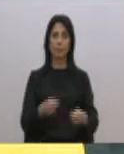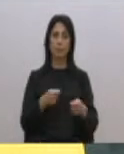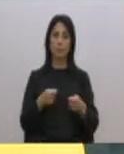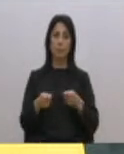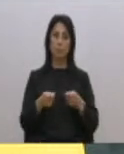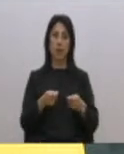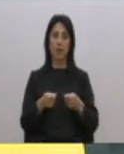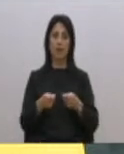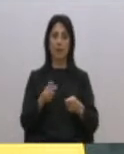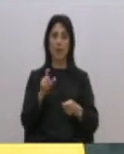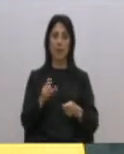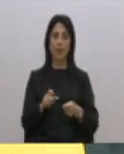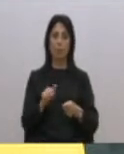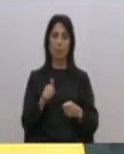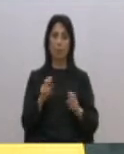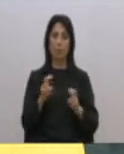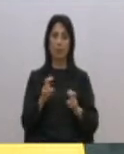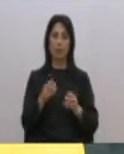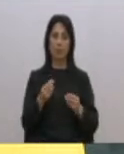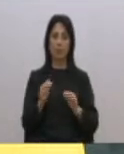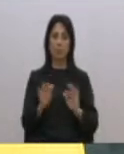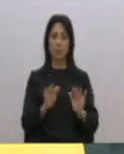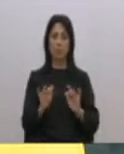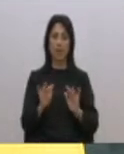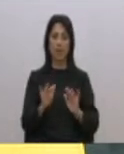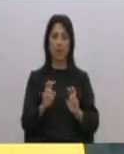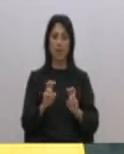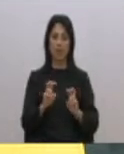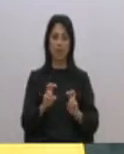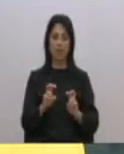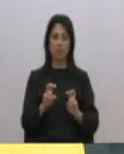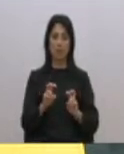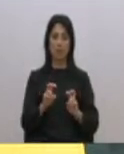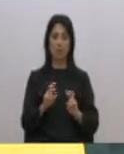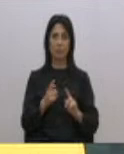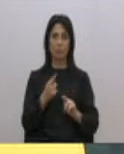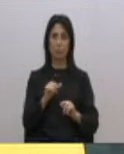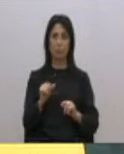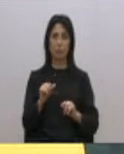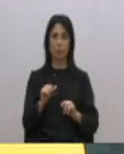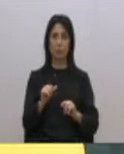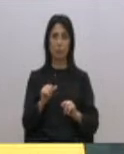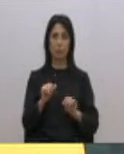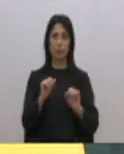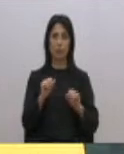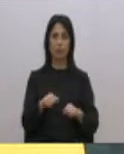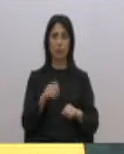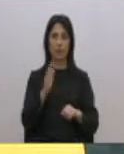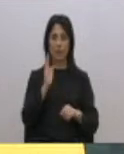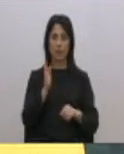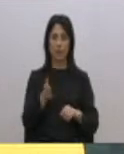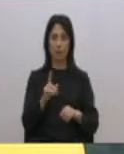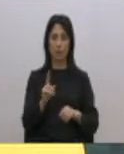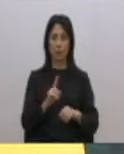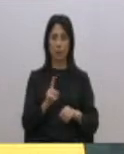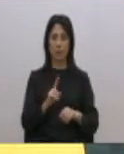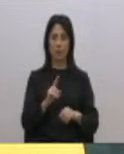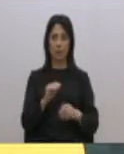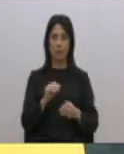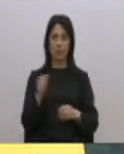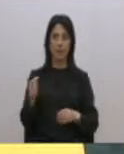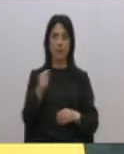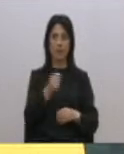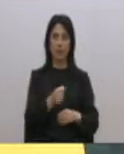მმართველი და ეგრეთ წოდებული მენეჯერულ პოზიციაზე მხოლოდ შესაძლებელი იქნება, რომ